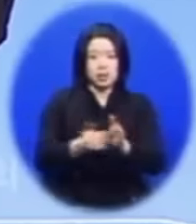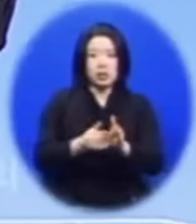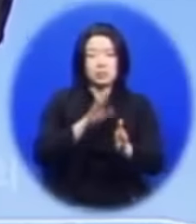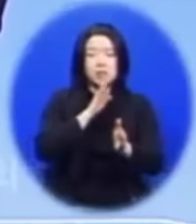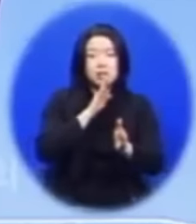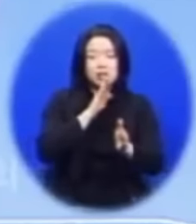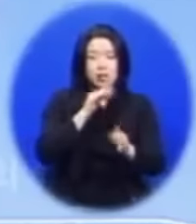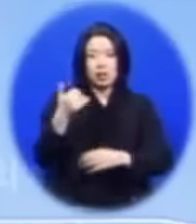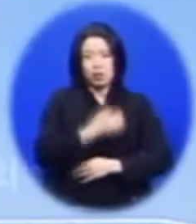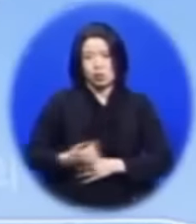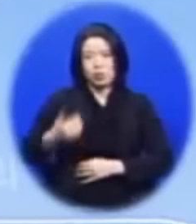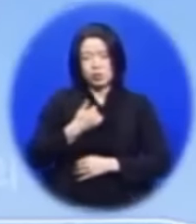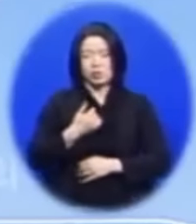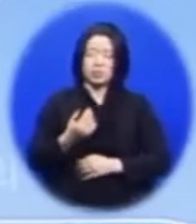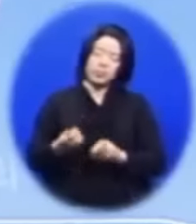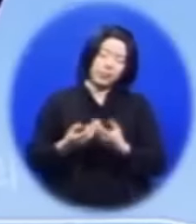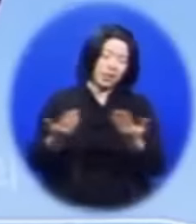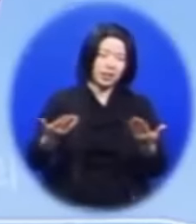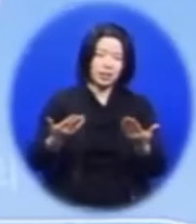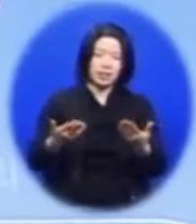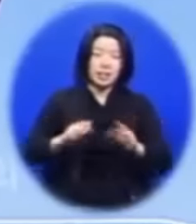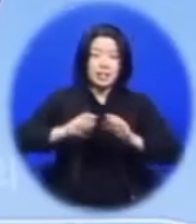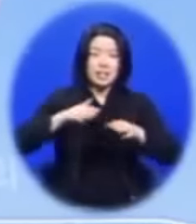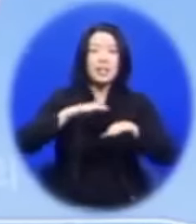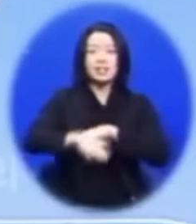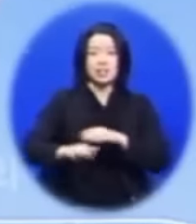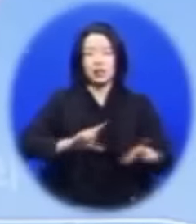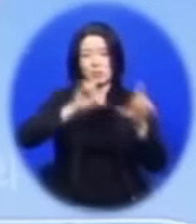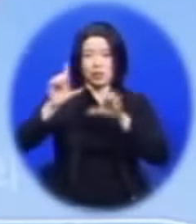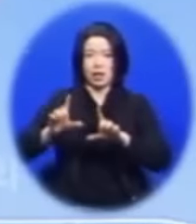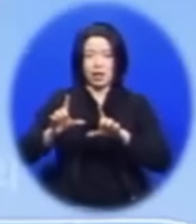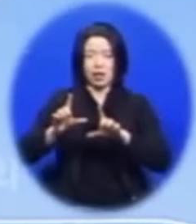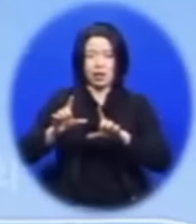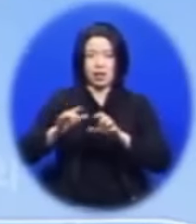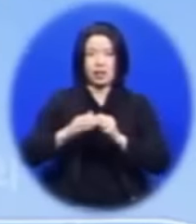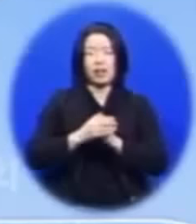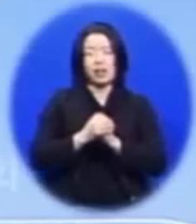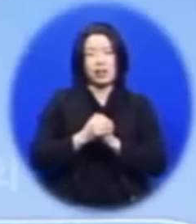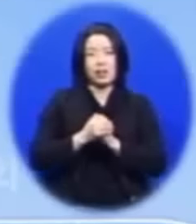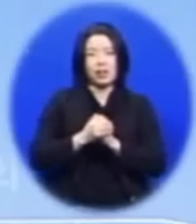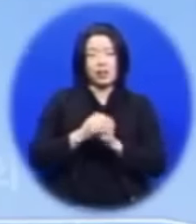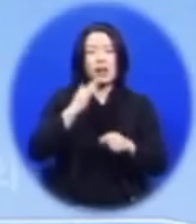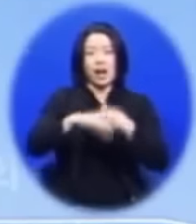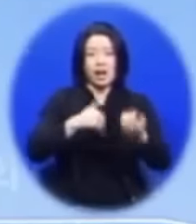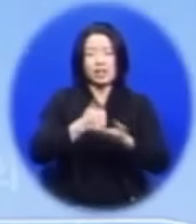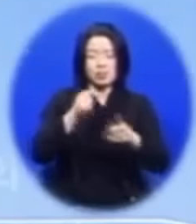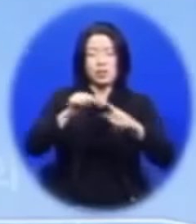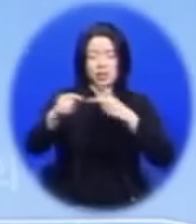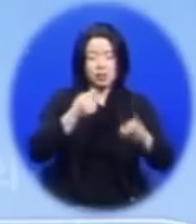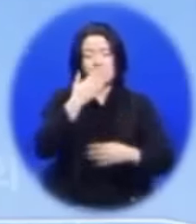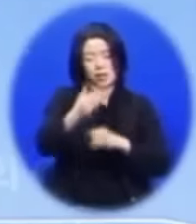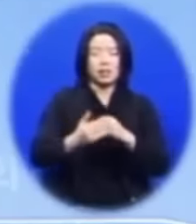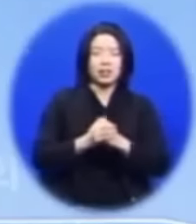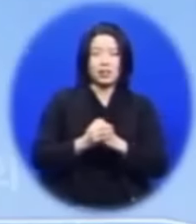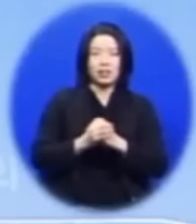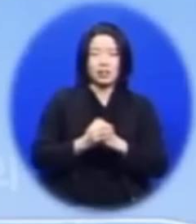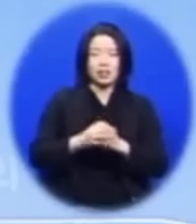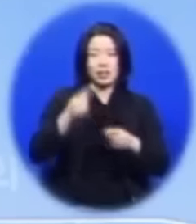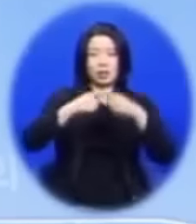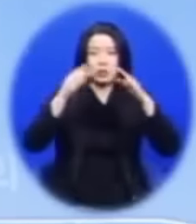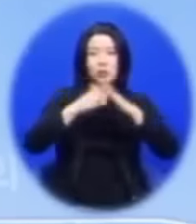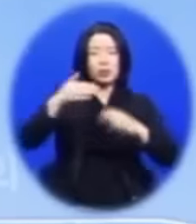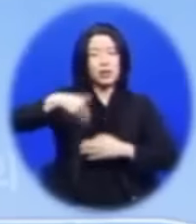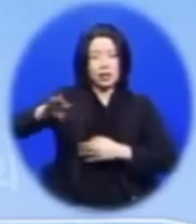아이고 육신은 어쩔 수 없이 세상 식대로 사는 거지 뭐 하나님도 이해하실 거야 그 교회 가서